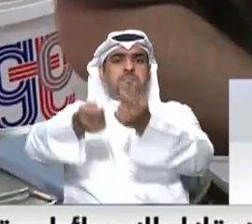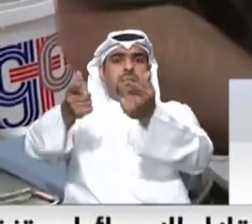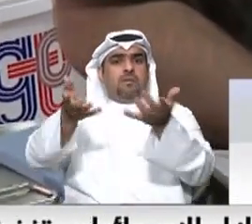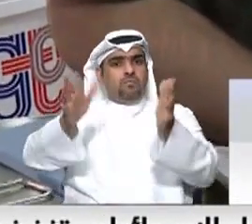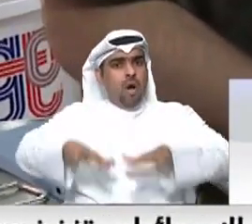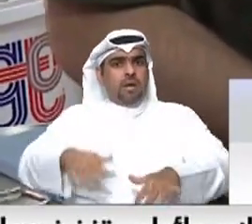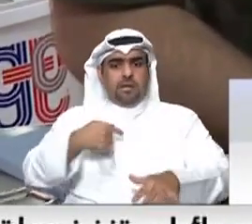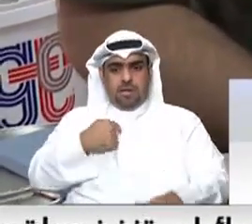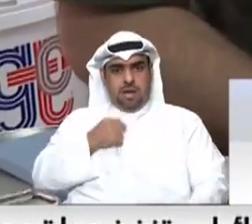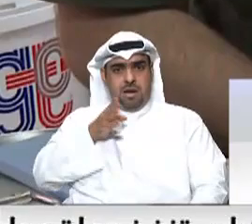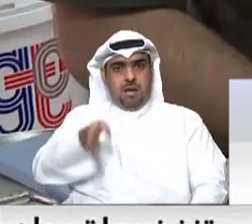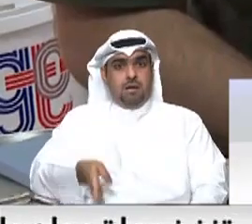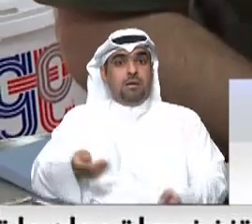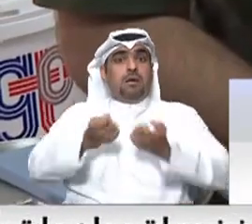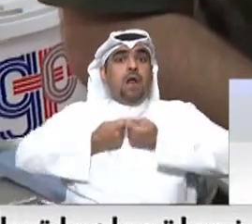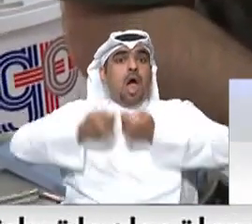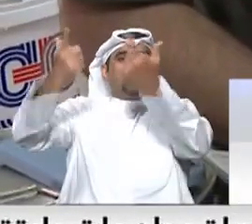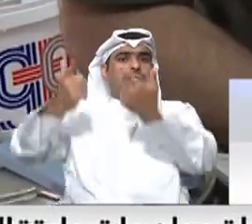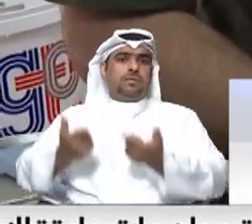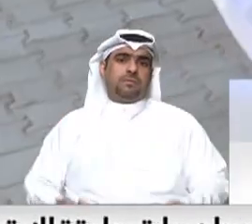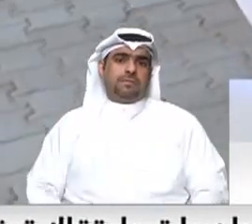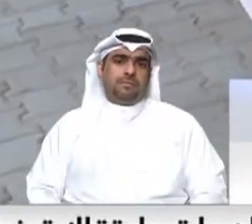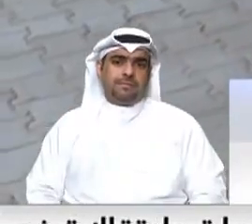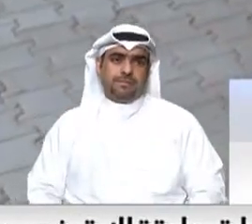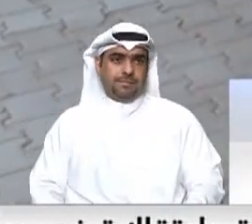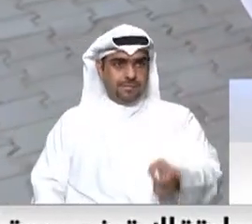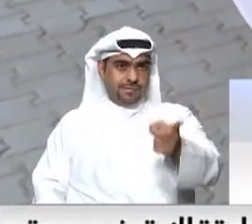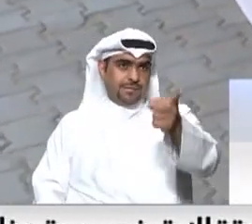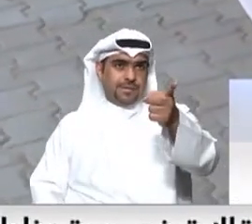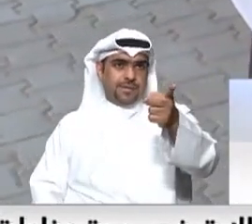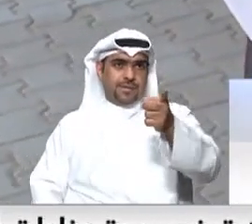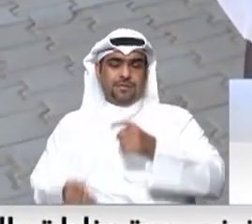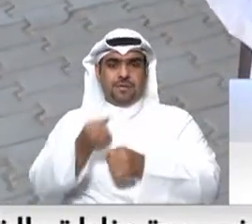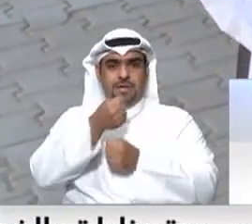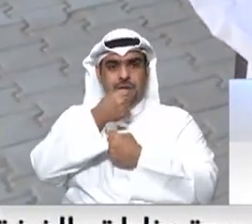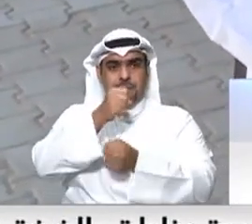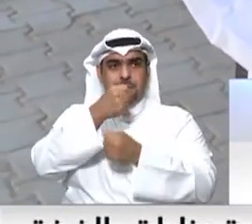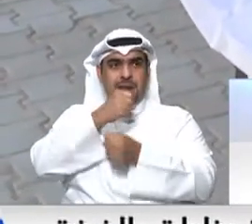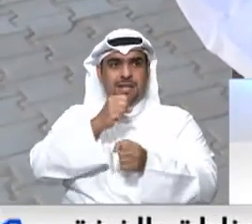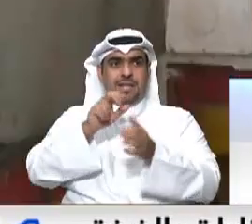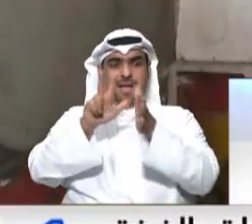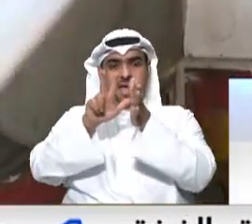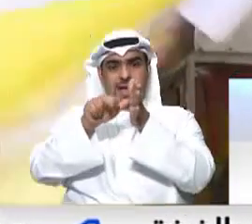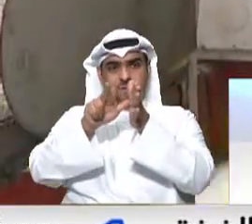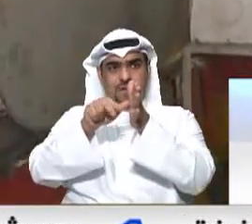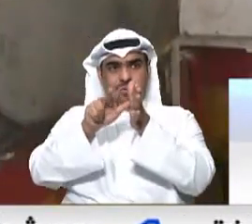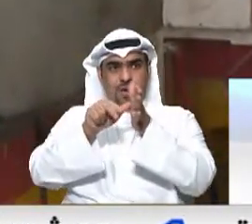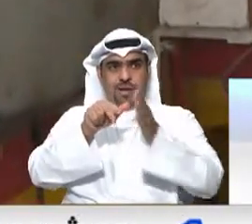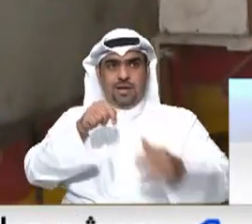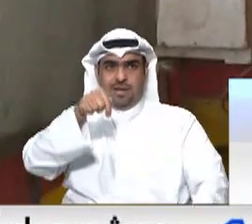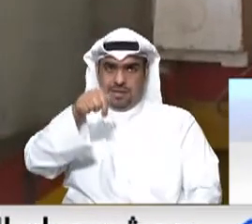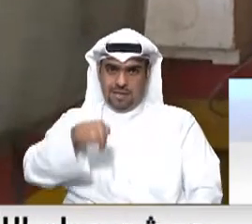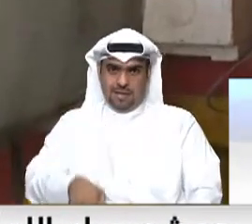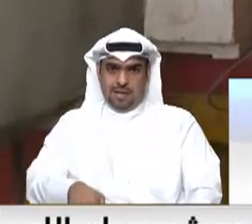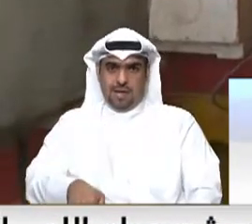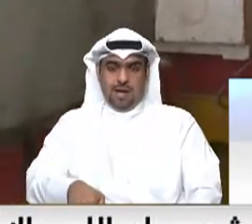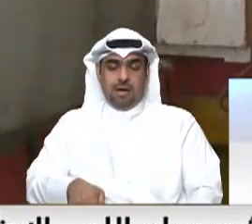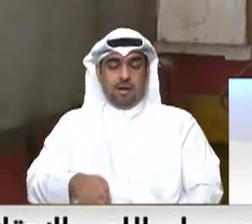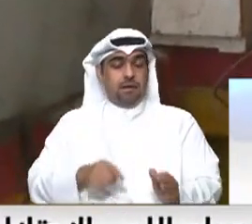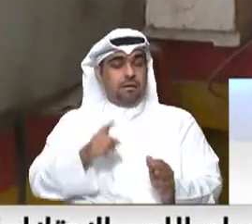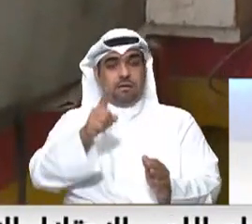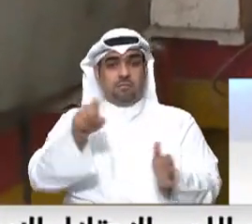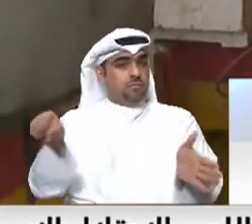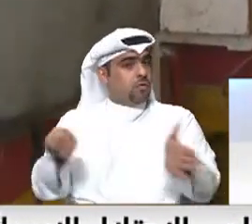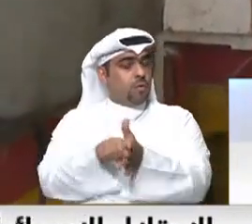فريق إدارة النظافة العامة وإشغالات الطرق بفرع بلدية محافظة الفروانية ومن دون أي تهاون